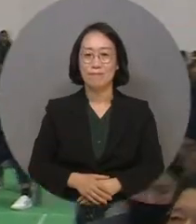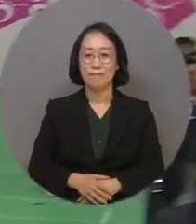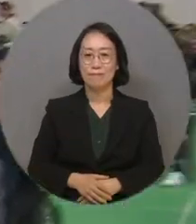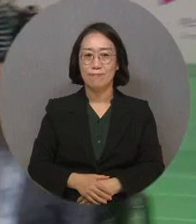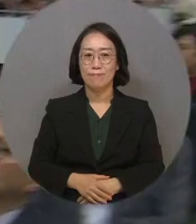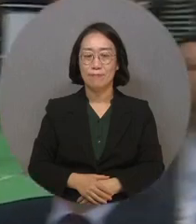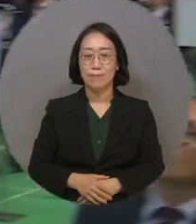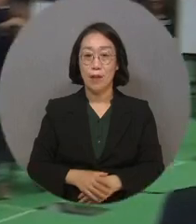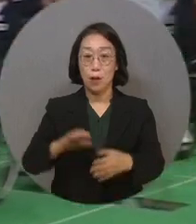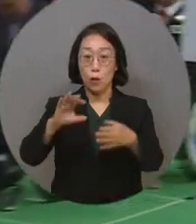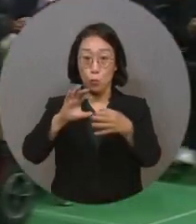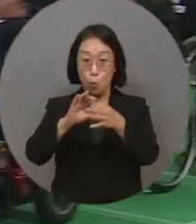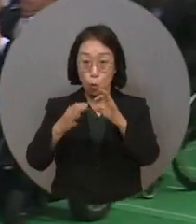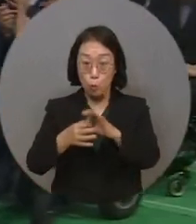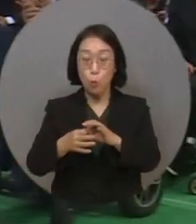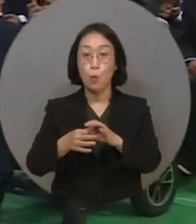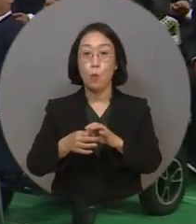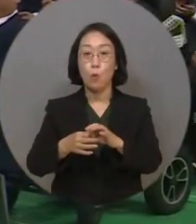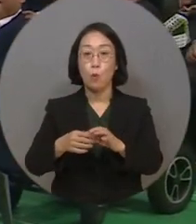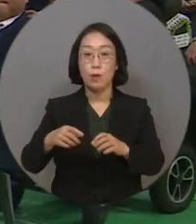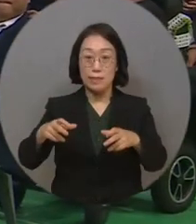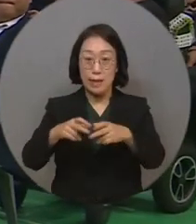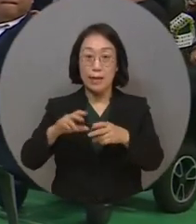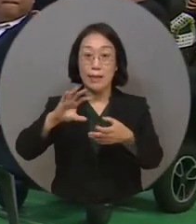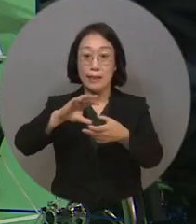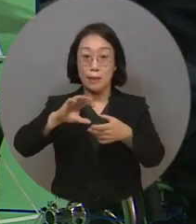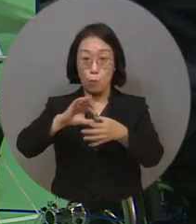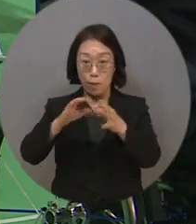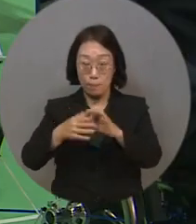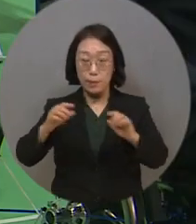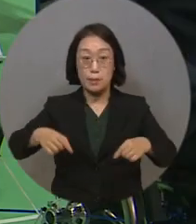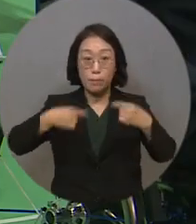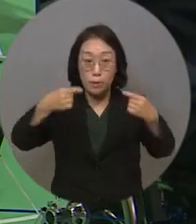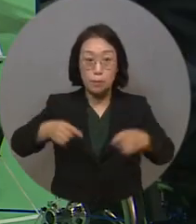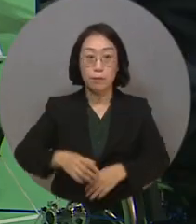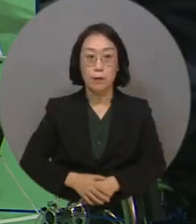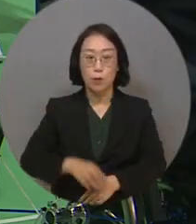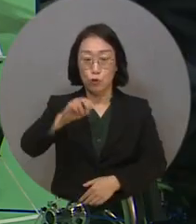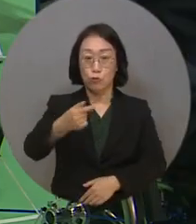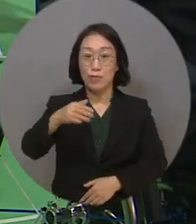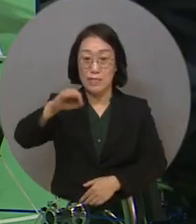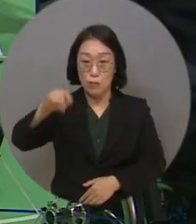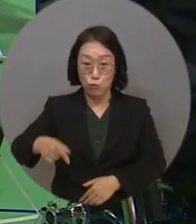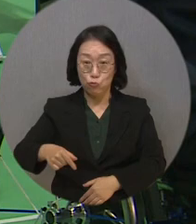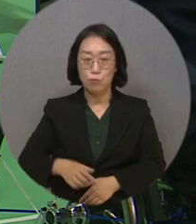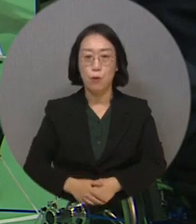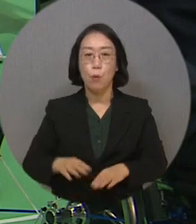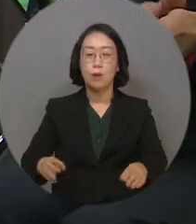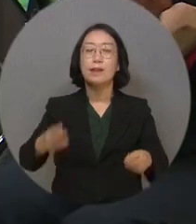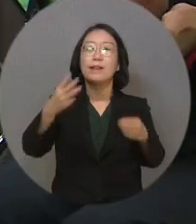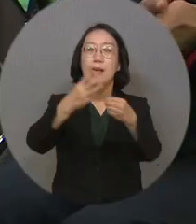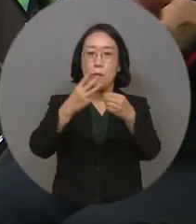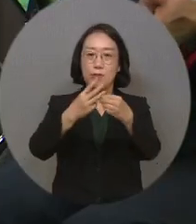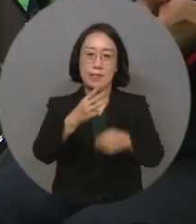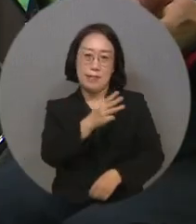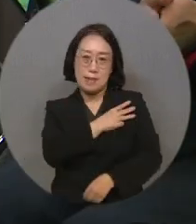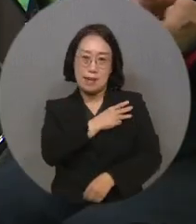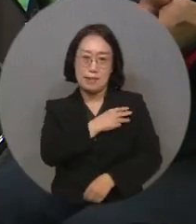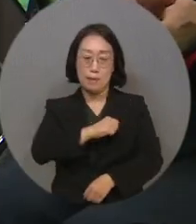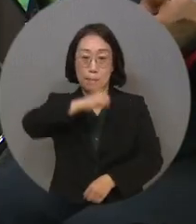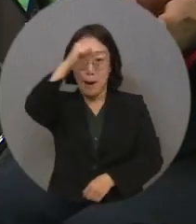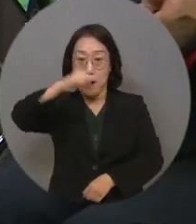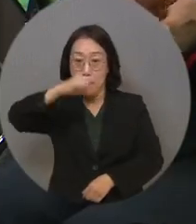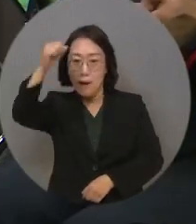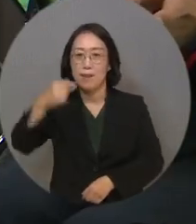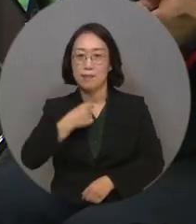2020 도쿄 패럴림픽에서 단체전 은메달을 차지했던 윤지효 선수는 이번 대회에서 3관왕을 차지하겠다는 굳은